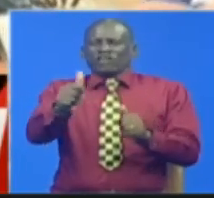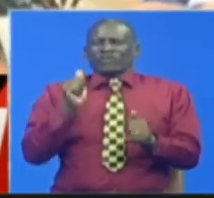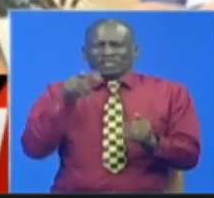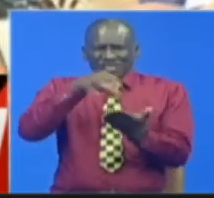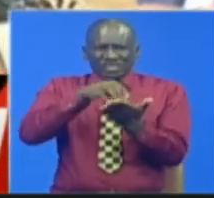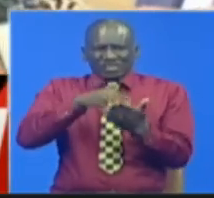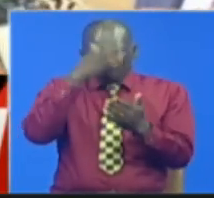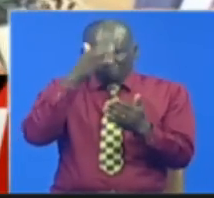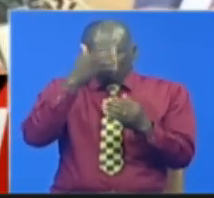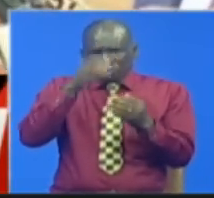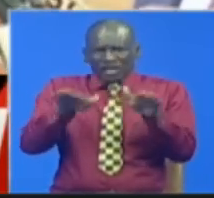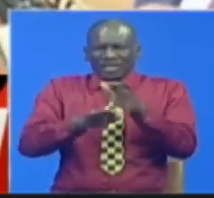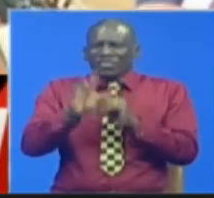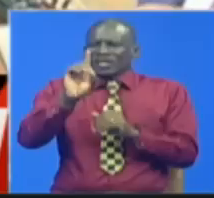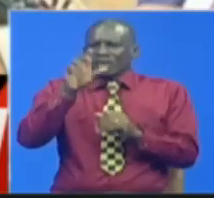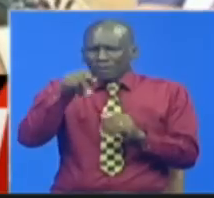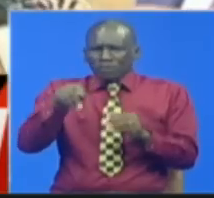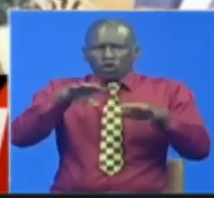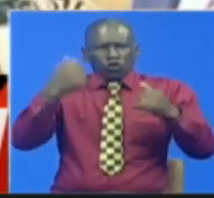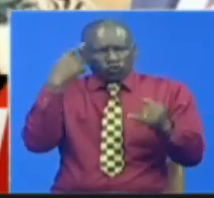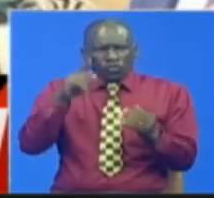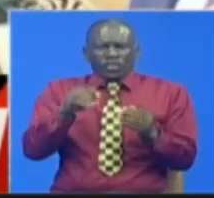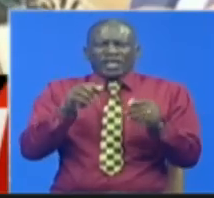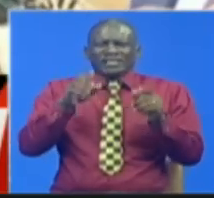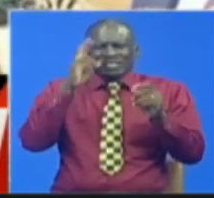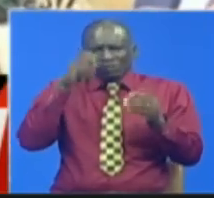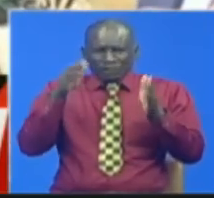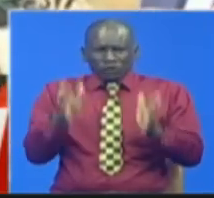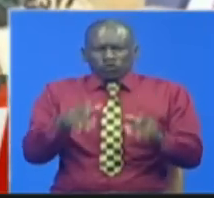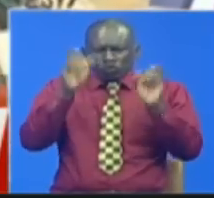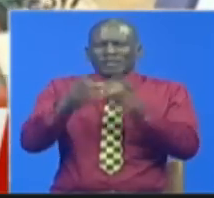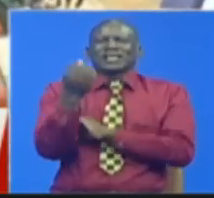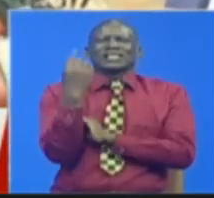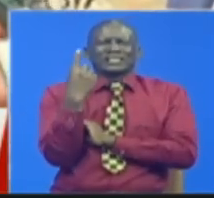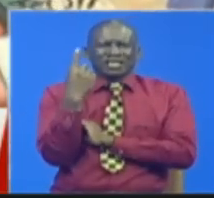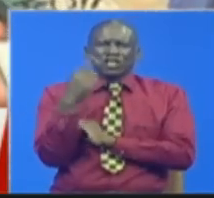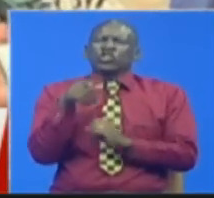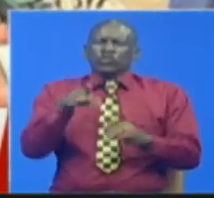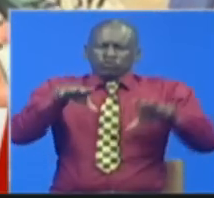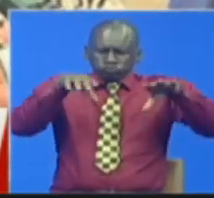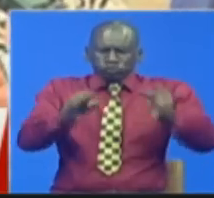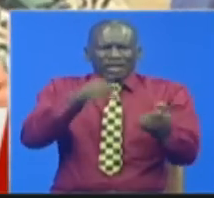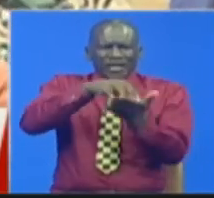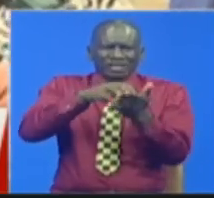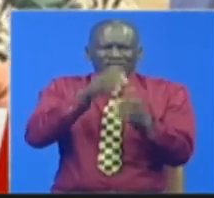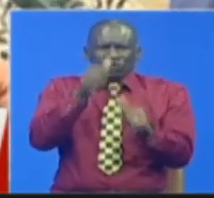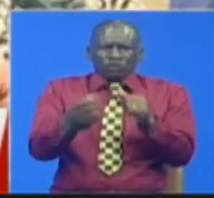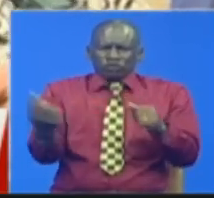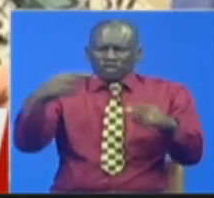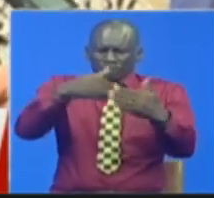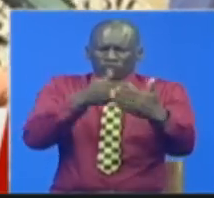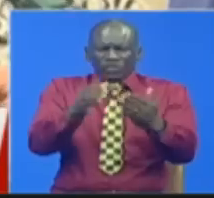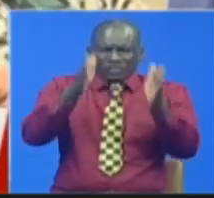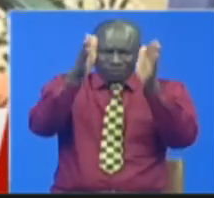of the Director of Public Prosecutions or even on behalf of the accused persons, because you must understand, you are taking up a case but you're still appearing before this